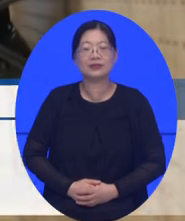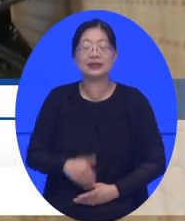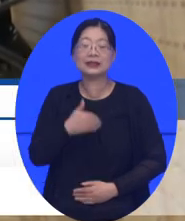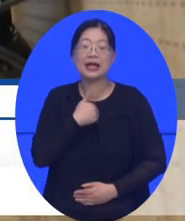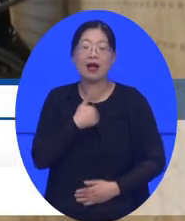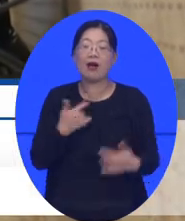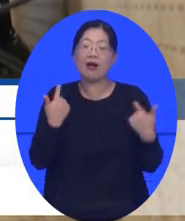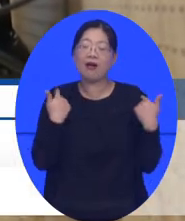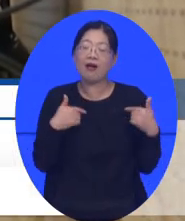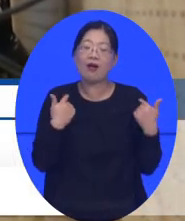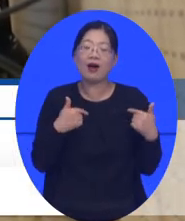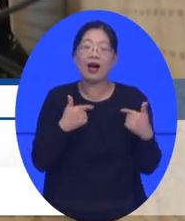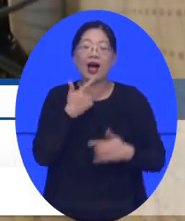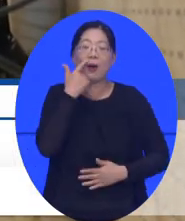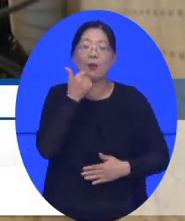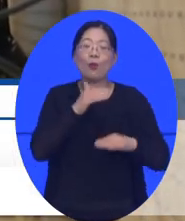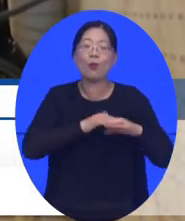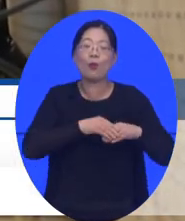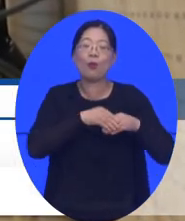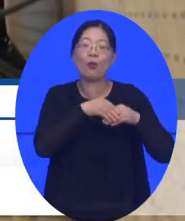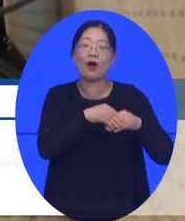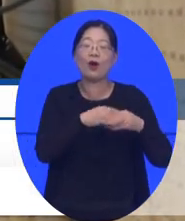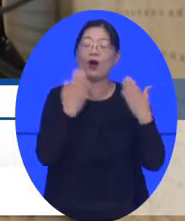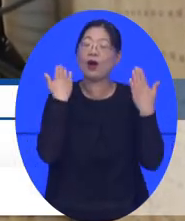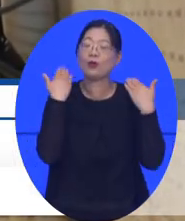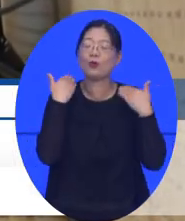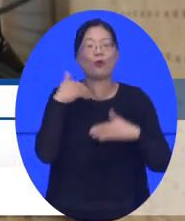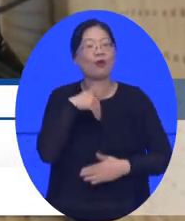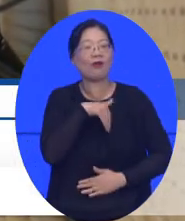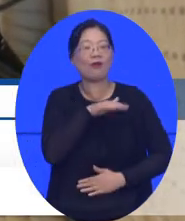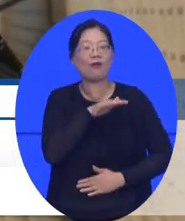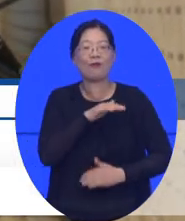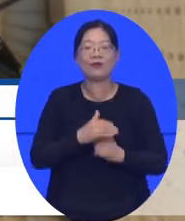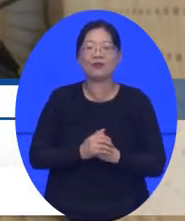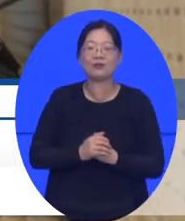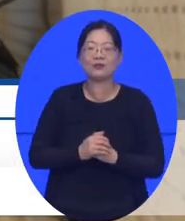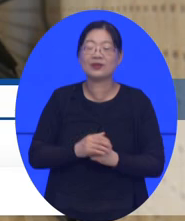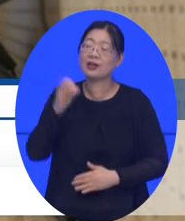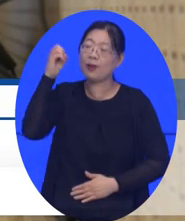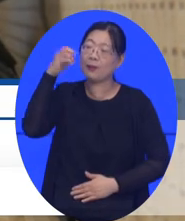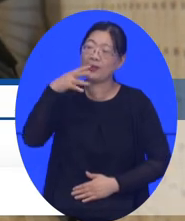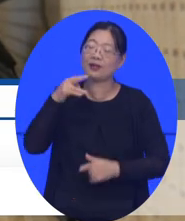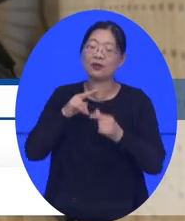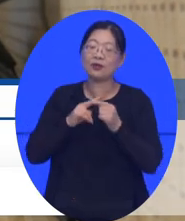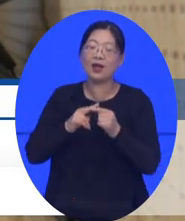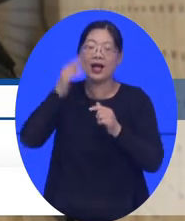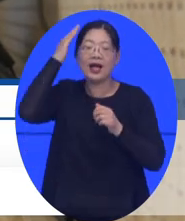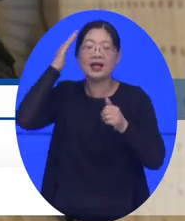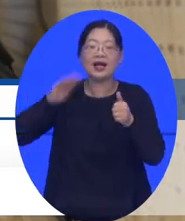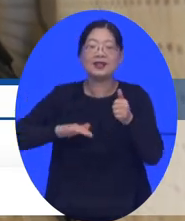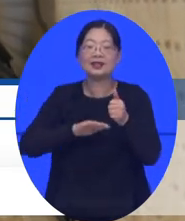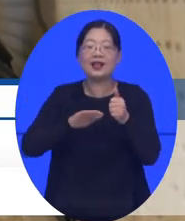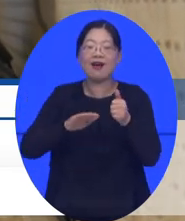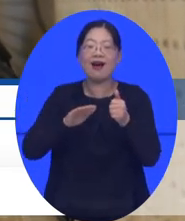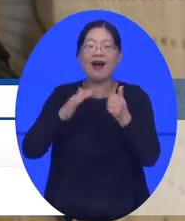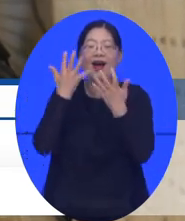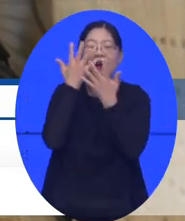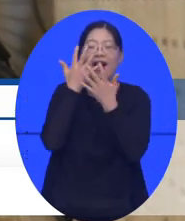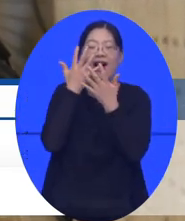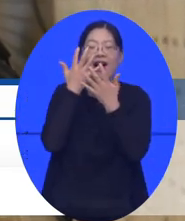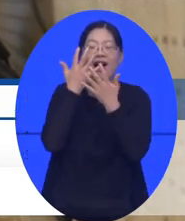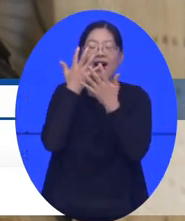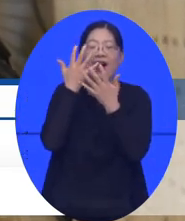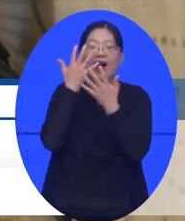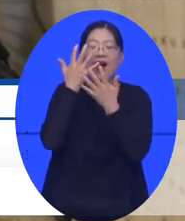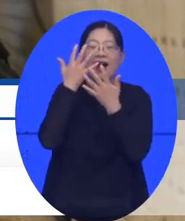난 날마다 아빠 손잡고 학교에 가요. 빛과 그림자가